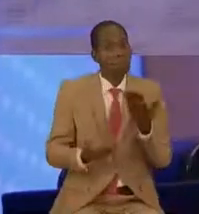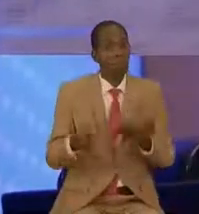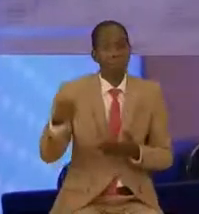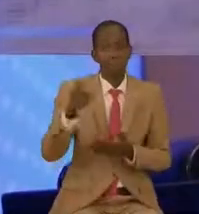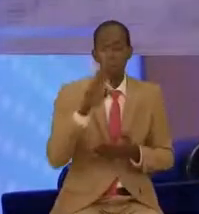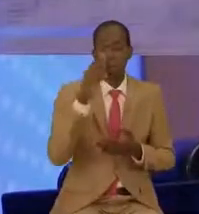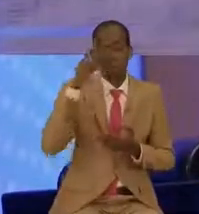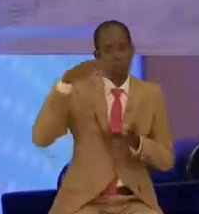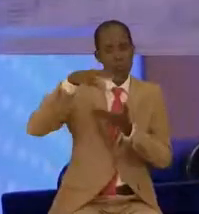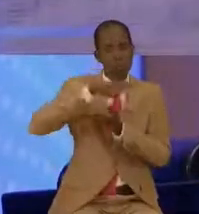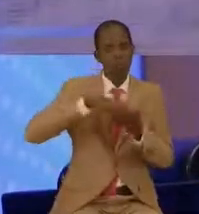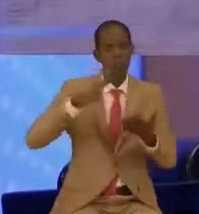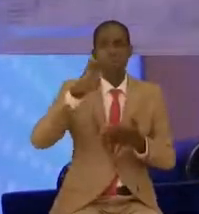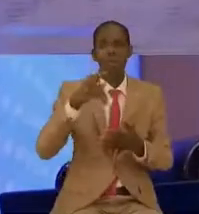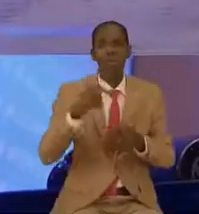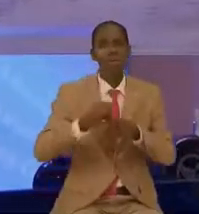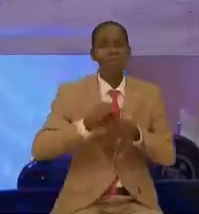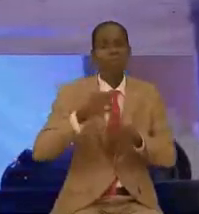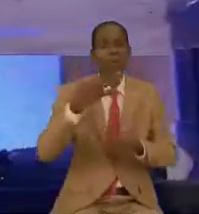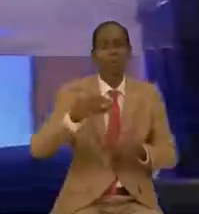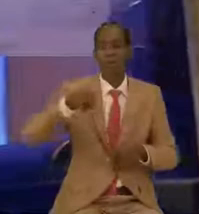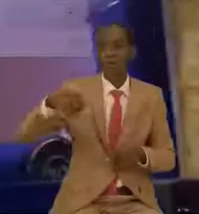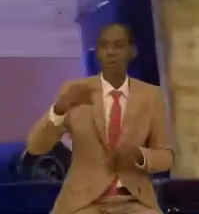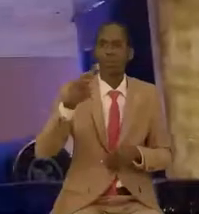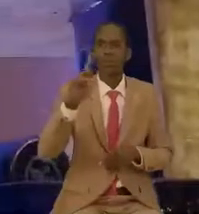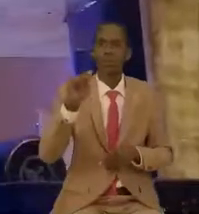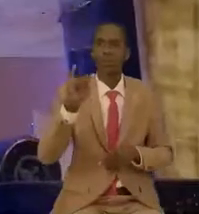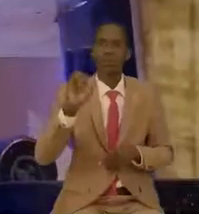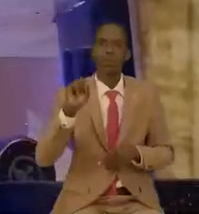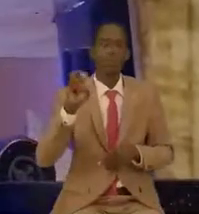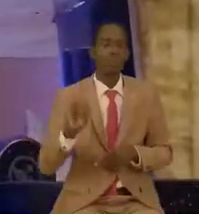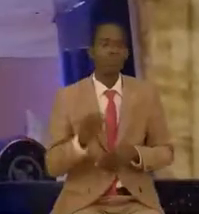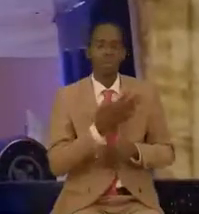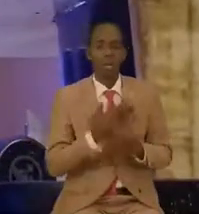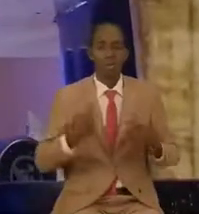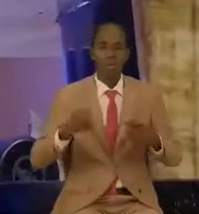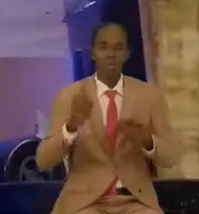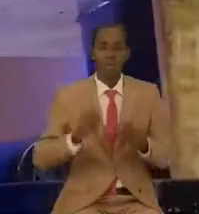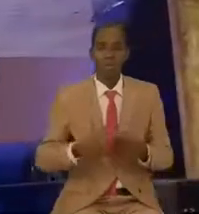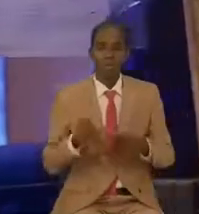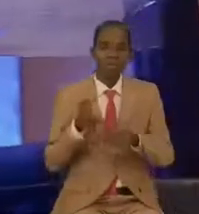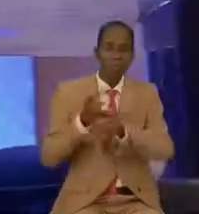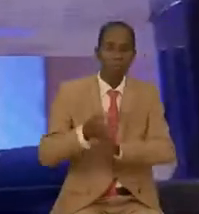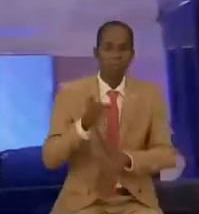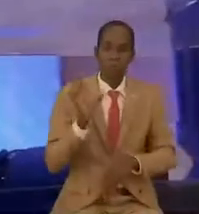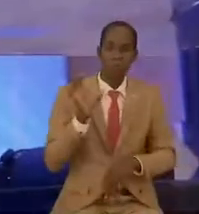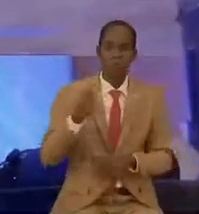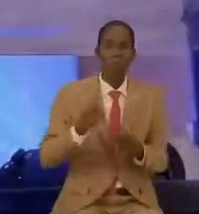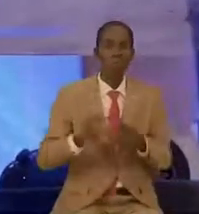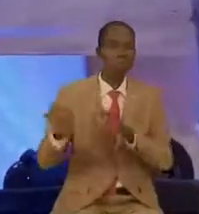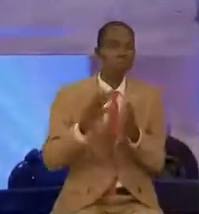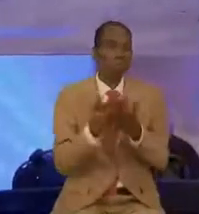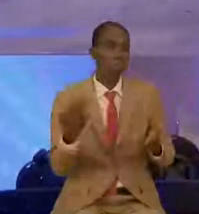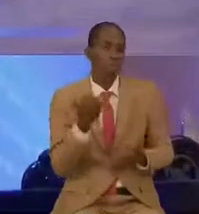quoi que vous soyez confus par les Juifs qui essaient de vous contraindre, de vous